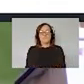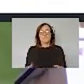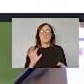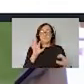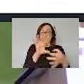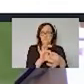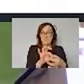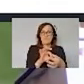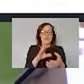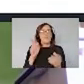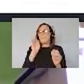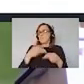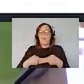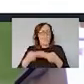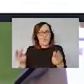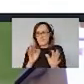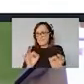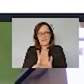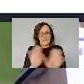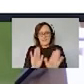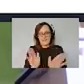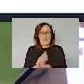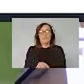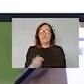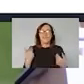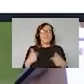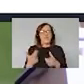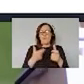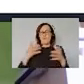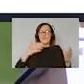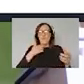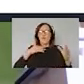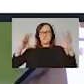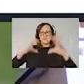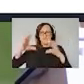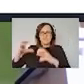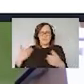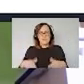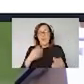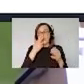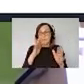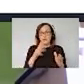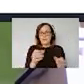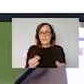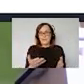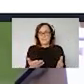dołączam. Oczywiście ja nie będę udostępniała teraz absolutnie, bo nie chcę robić kakofonii dźwięków, ale zobaczcie Państwo, co się